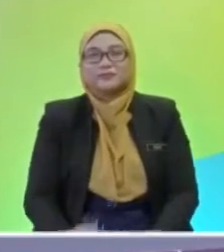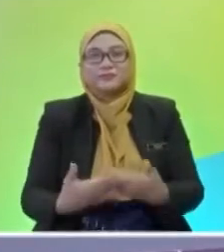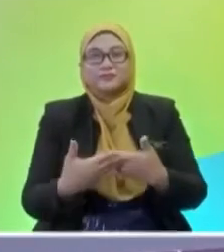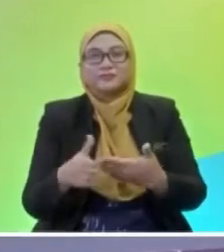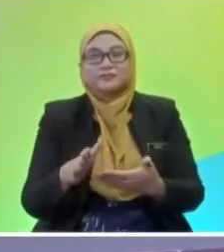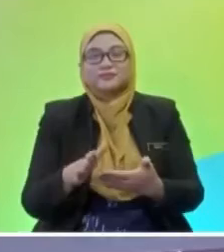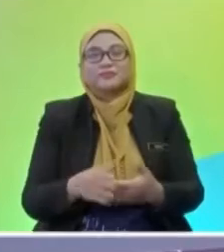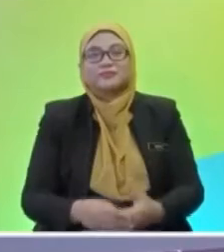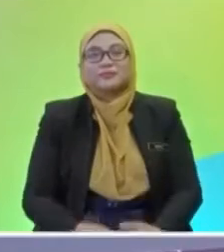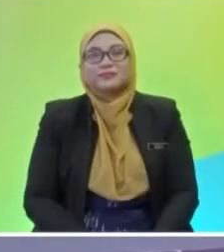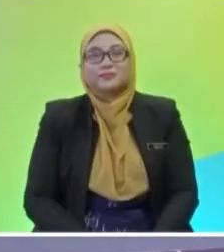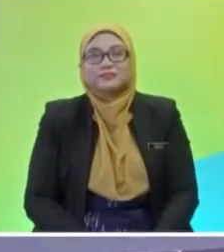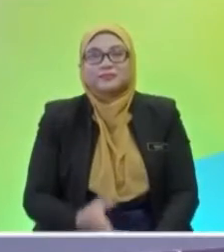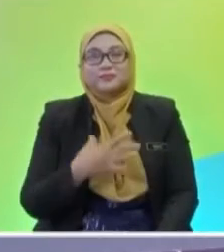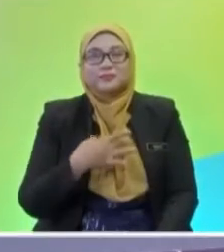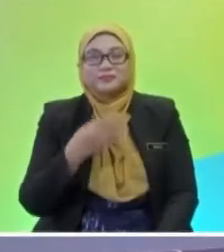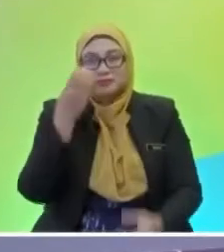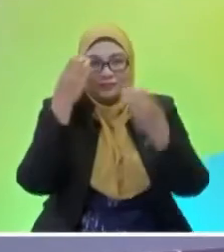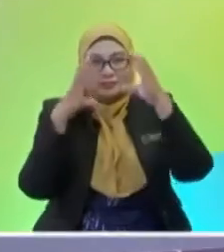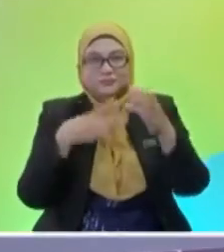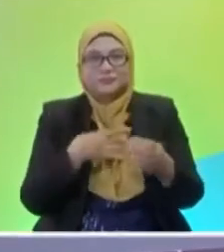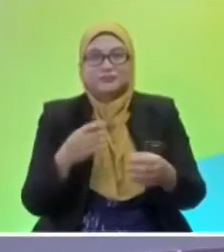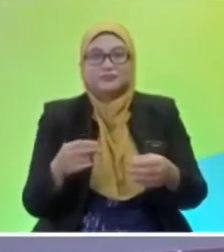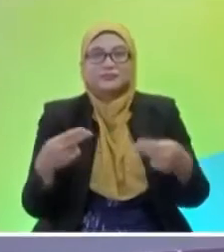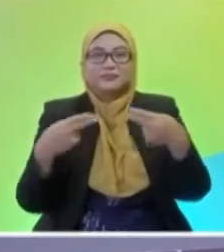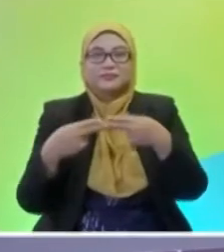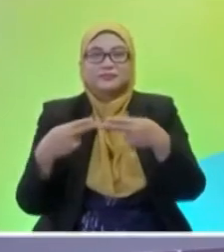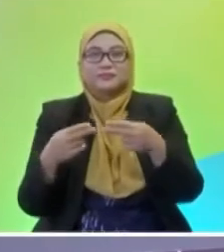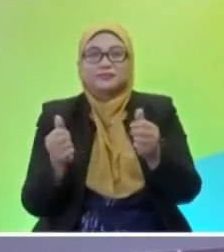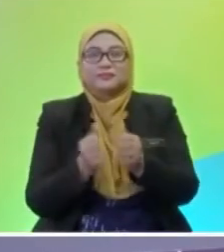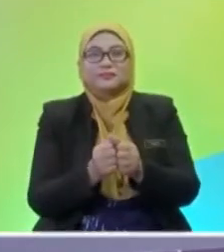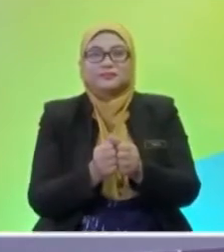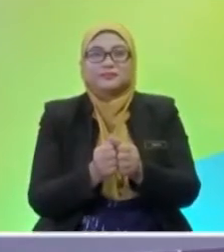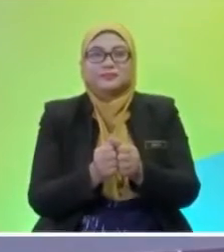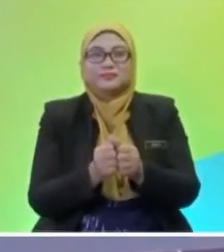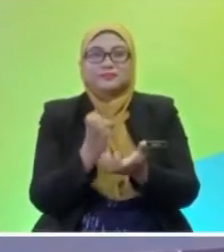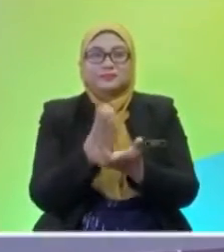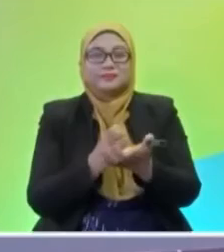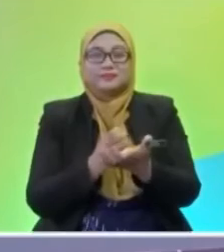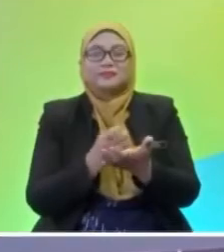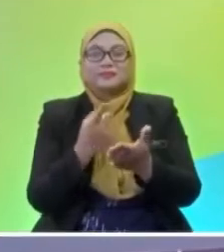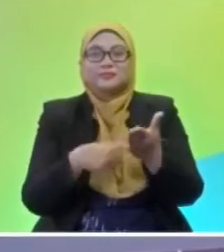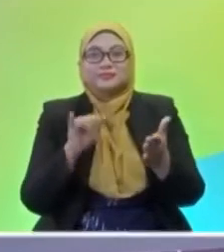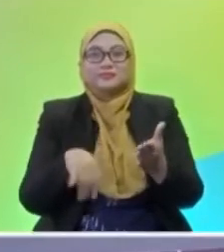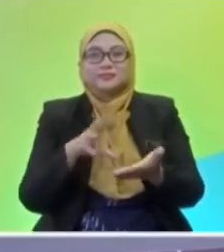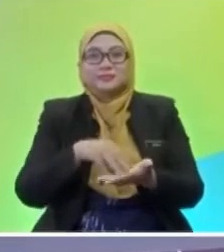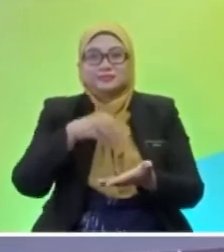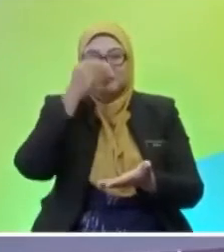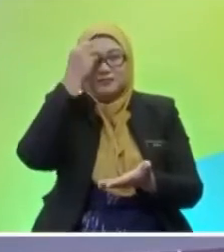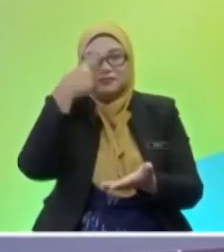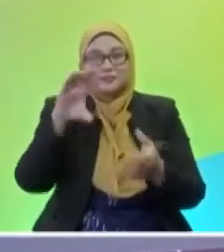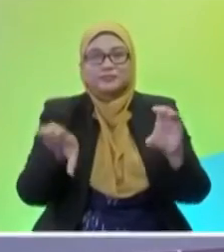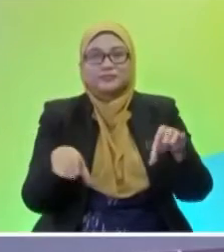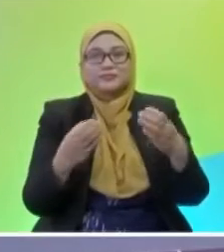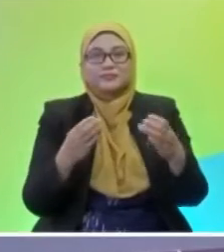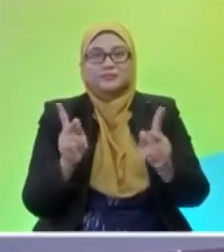ialah saya suka dia mengaitkan dengan elemen apa yang dia belajar untuk dia buat kereta kawalan jauh ni. Macam